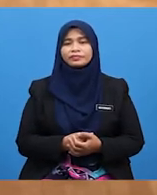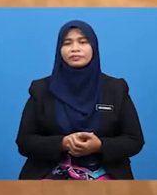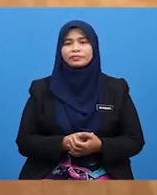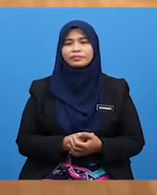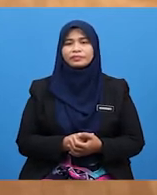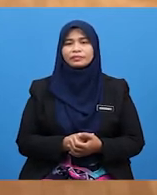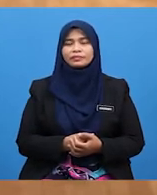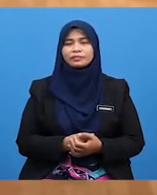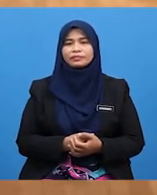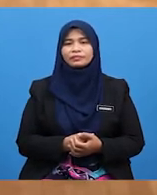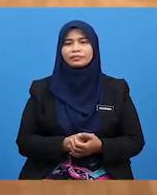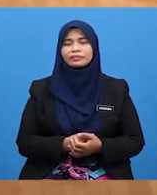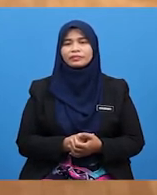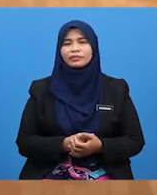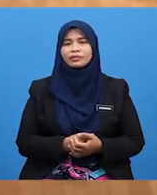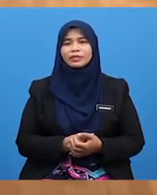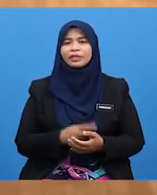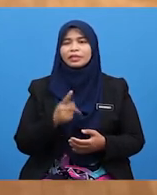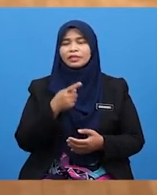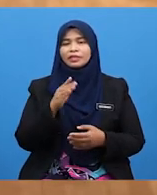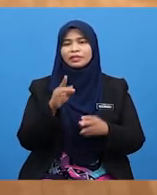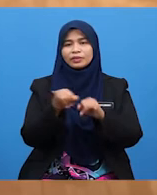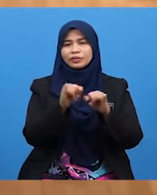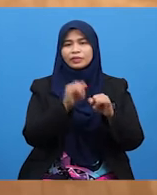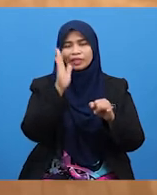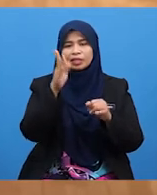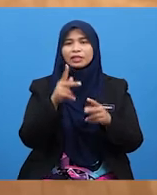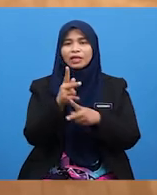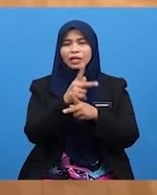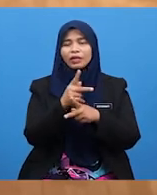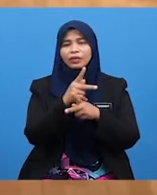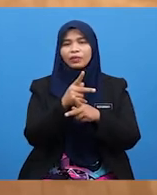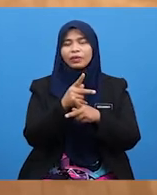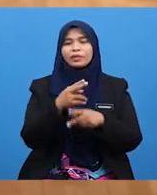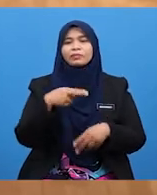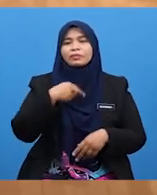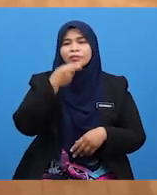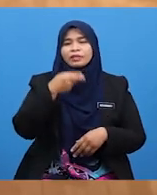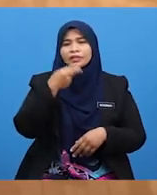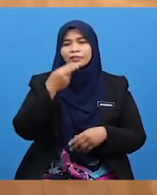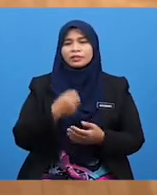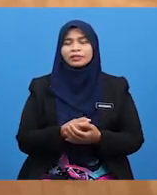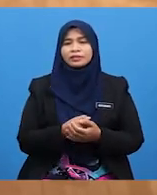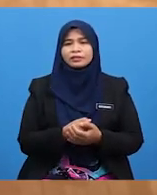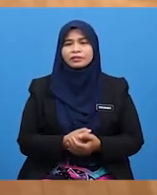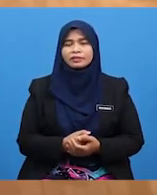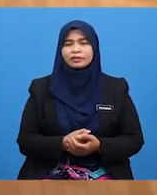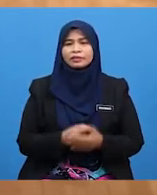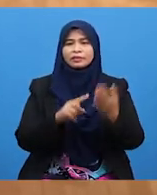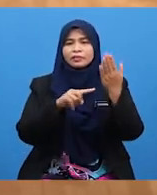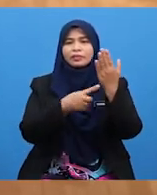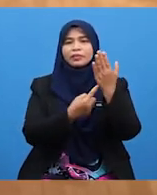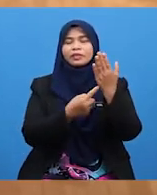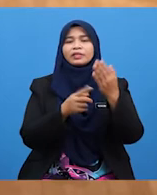juga, pada masa yang sama, kita juga akan mengawal pernafasan kita keseluruhannya. Jadi, mula-mula